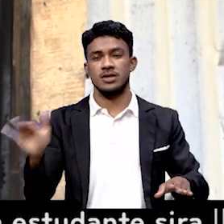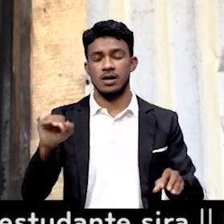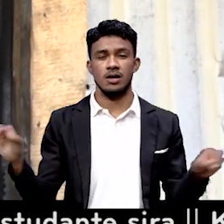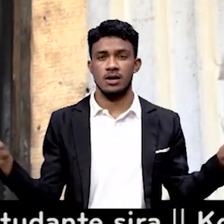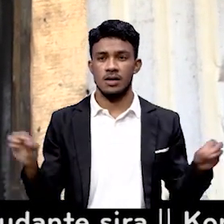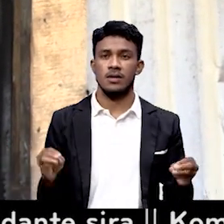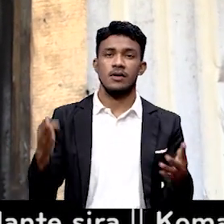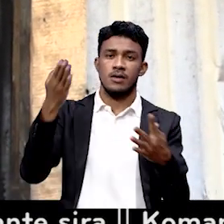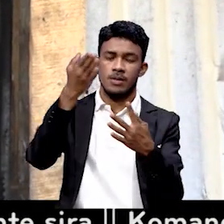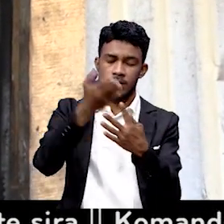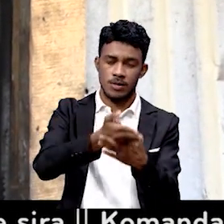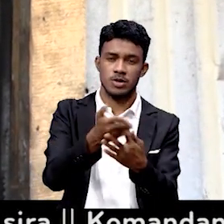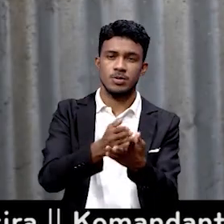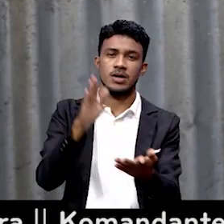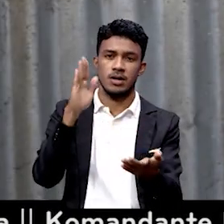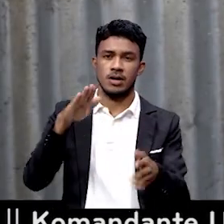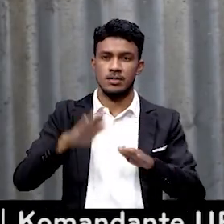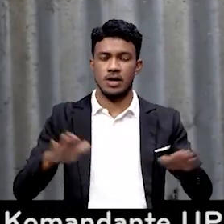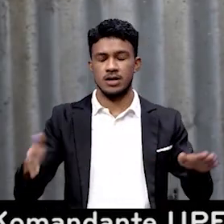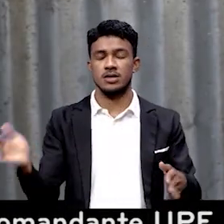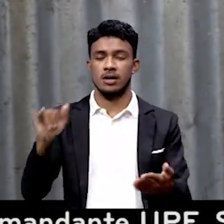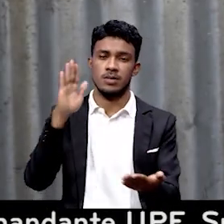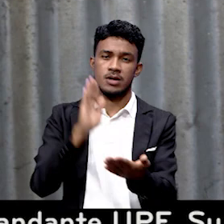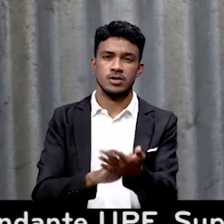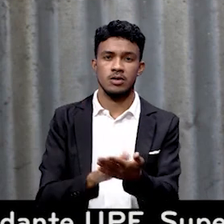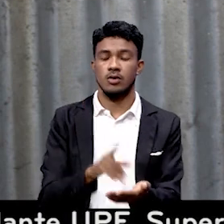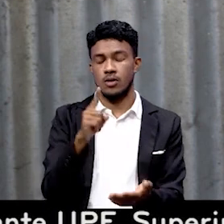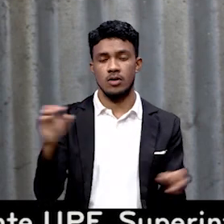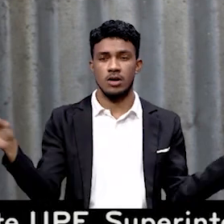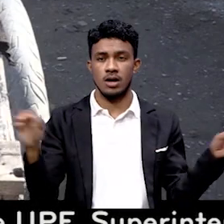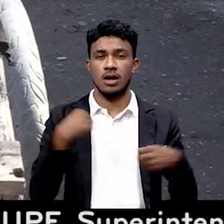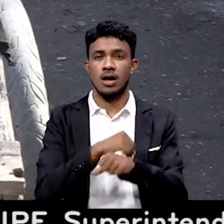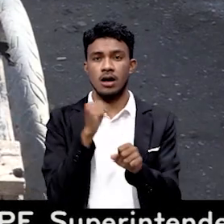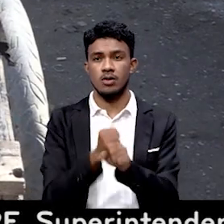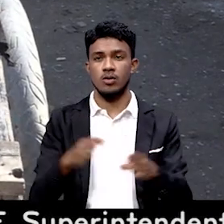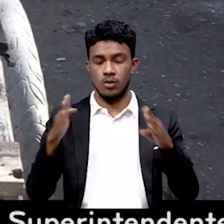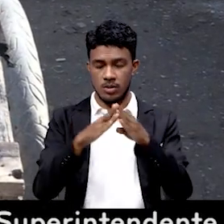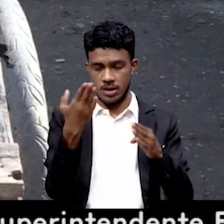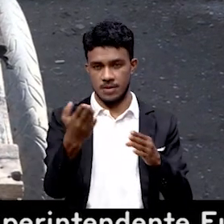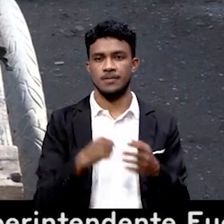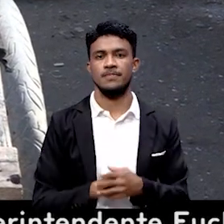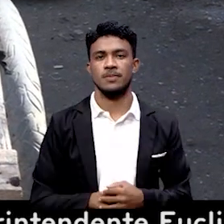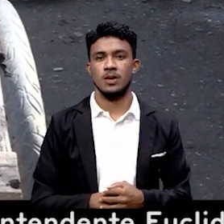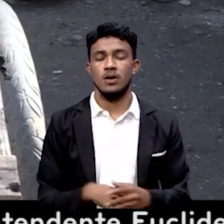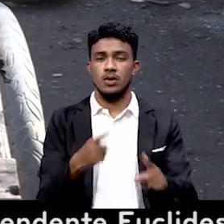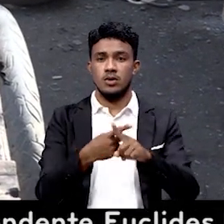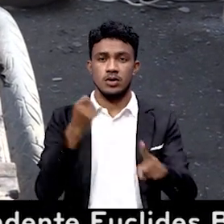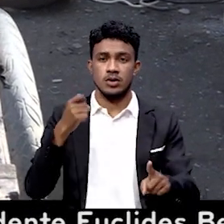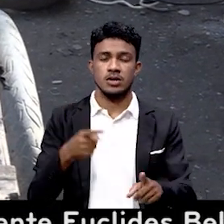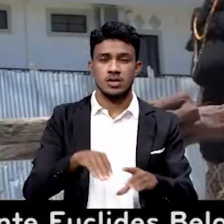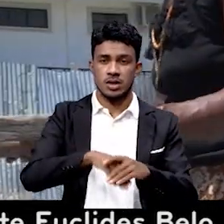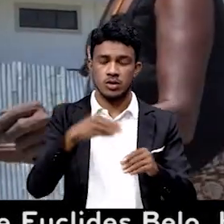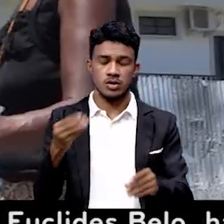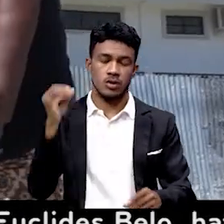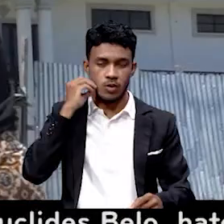ba cera i skola ne o la halo mai hene Sai husi uma karosa